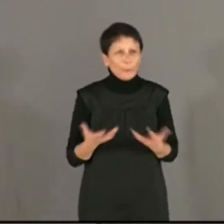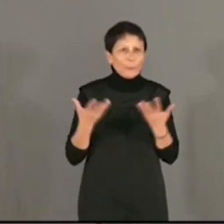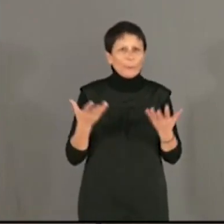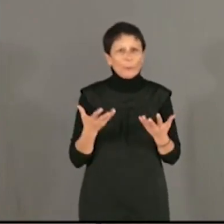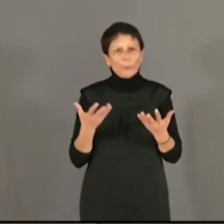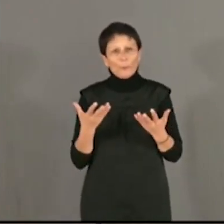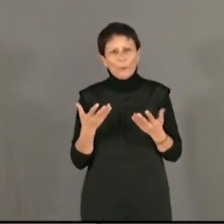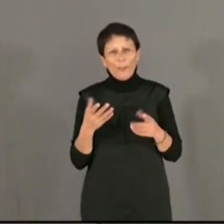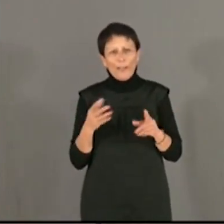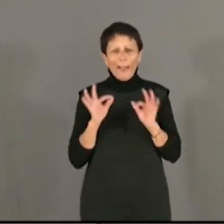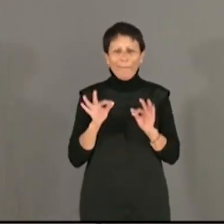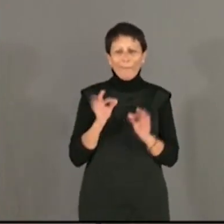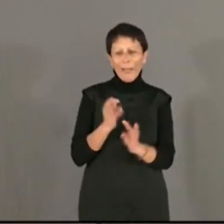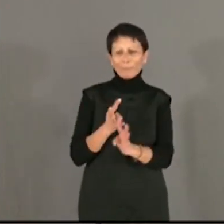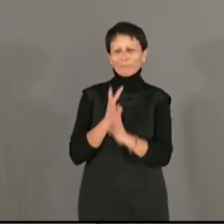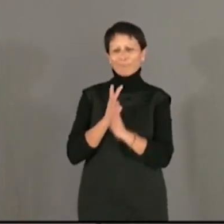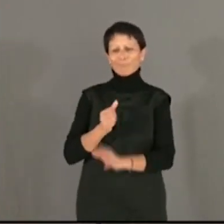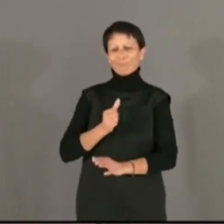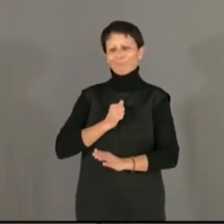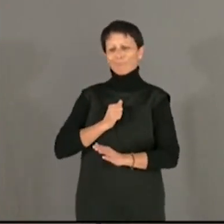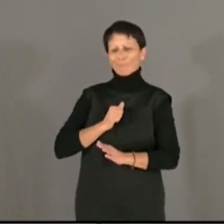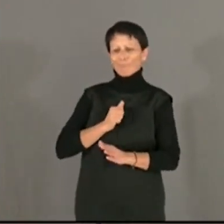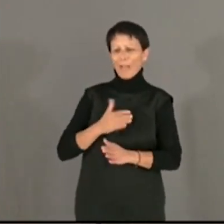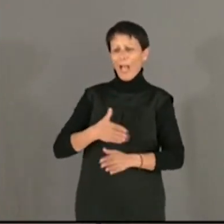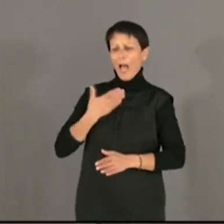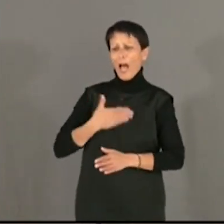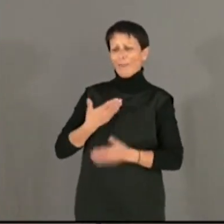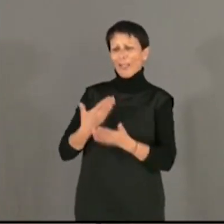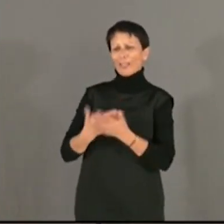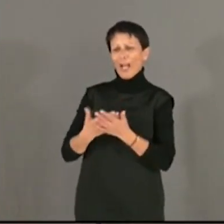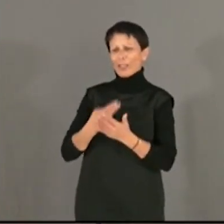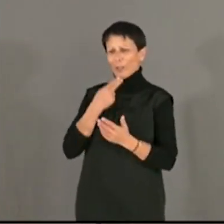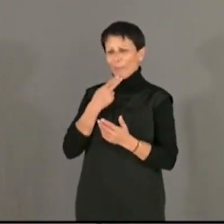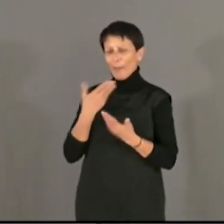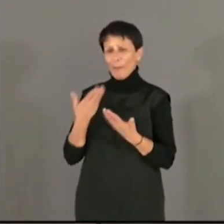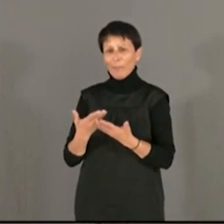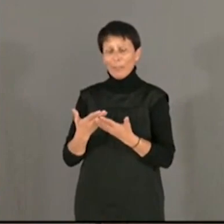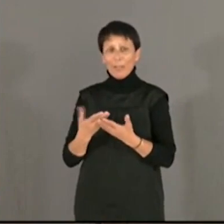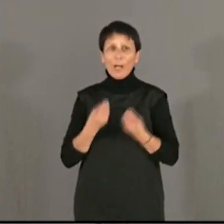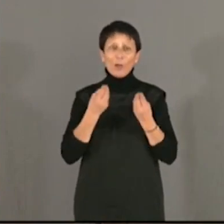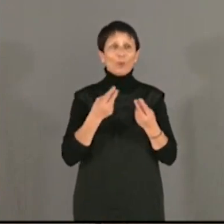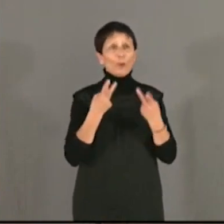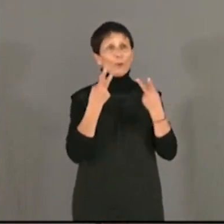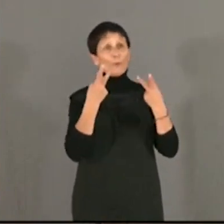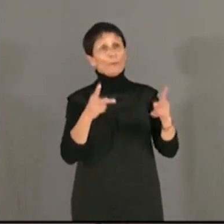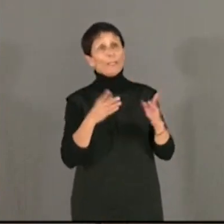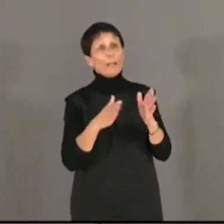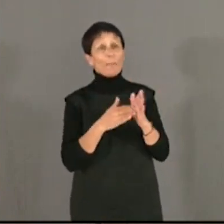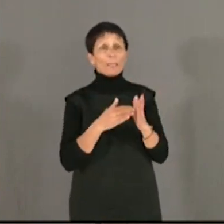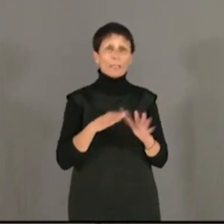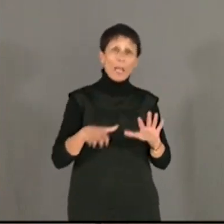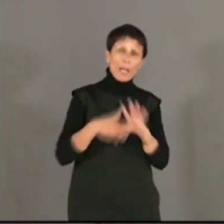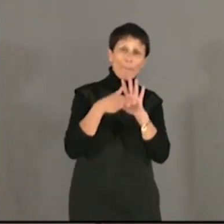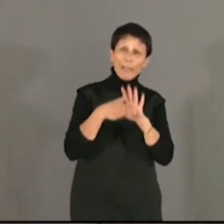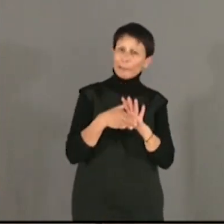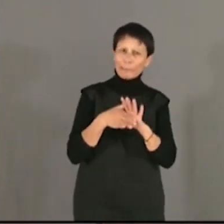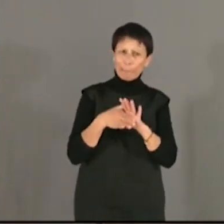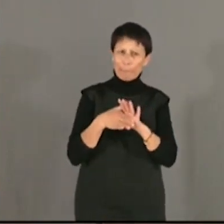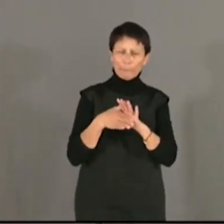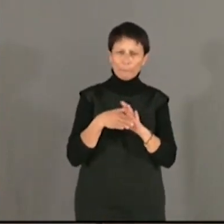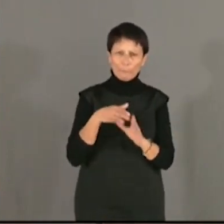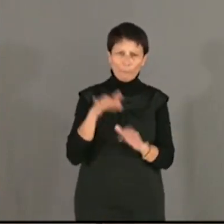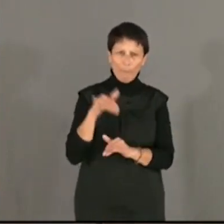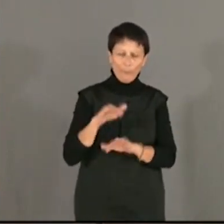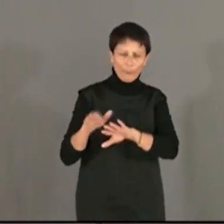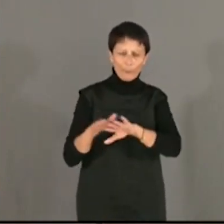un mode de clientélisme très performant, malheureusement, qui ne grandit pas notre ville. Alors si vous rationalisez,